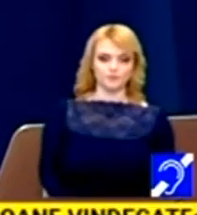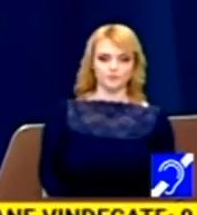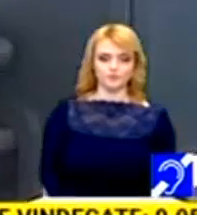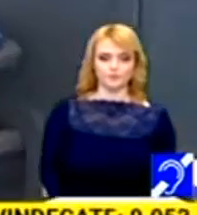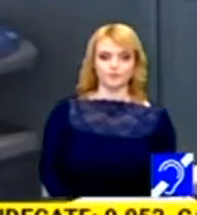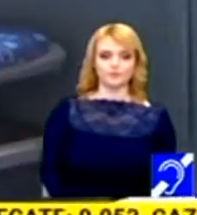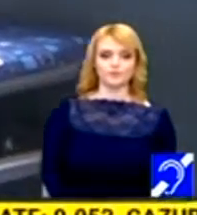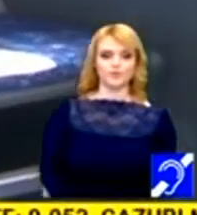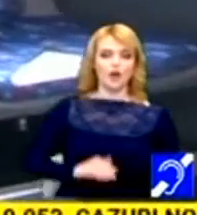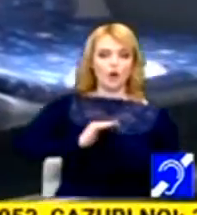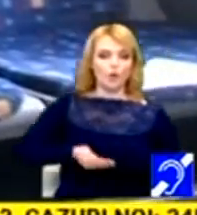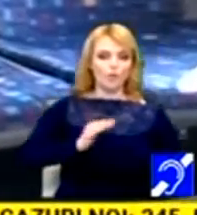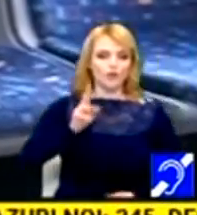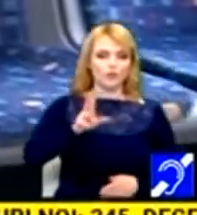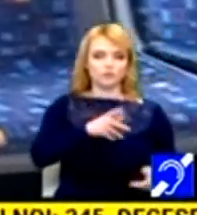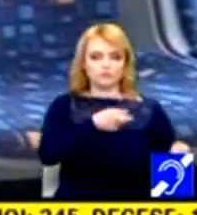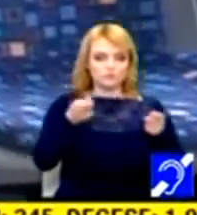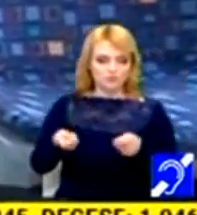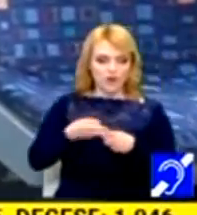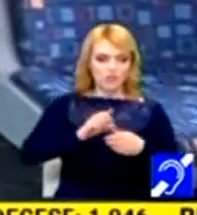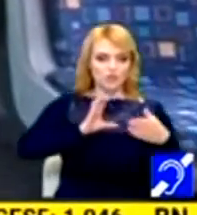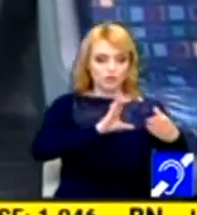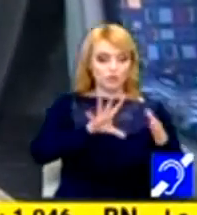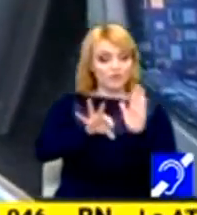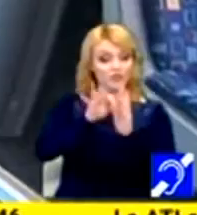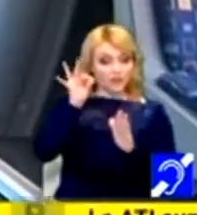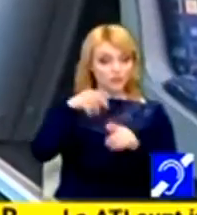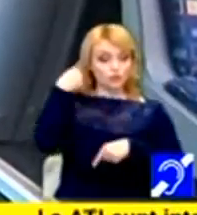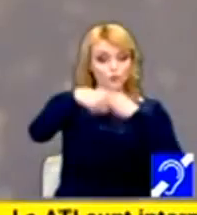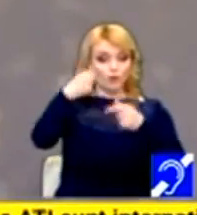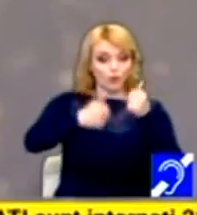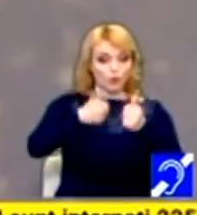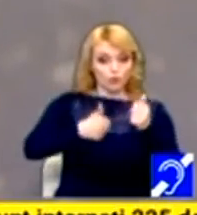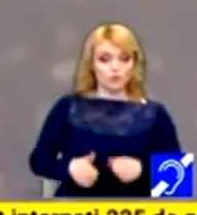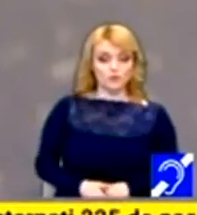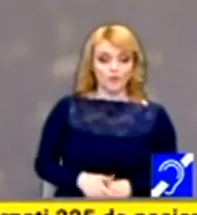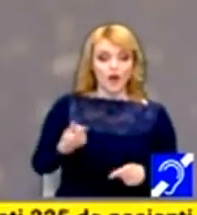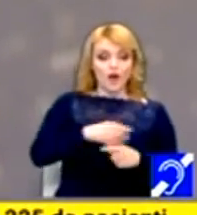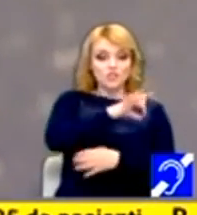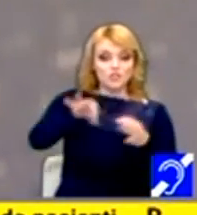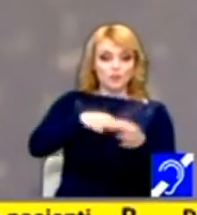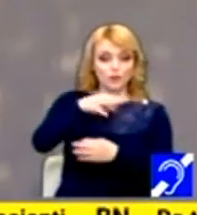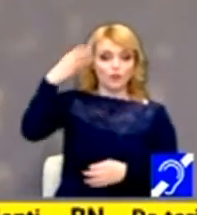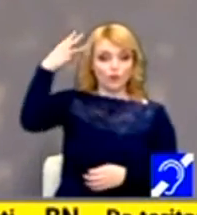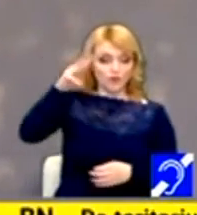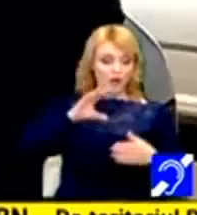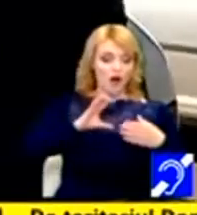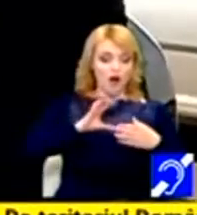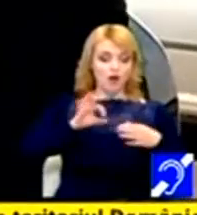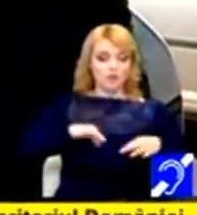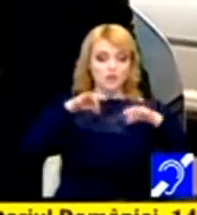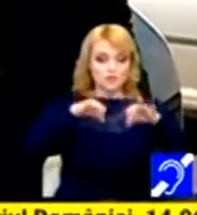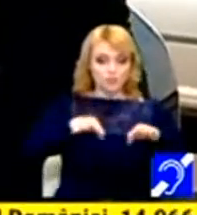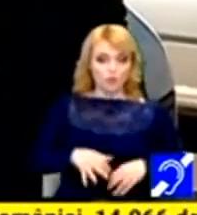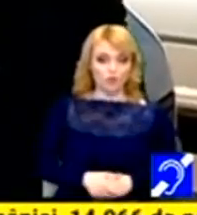Euro 5. Compania care va livra autobuzele va fi selectată în urma unei licitații. Proiectul de modernizare a transportului dă